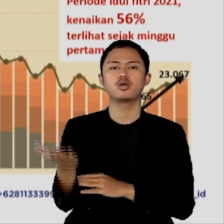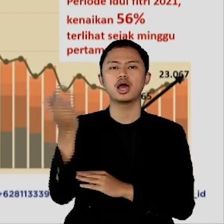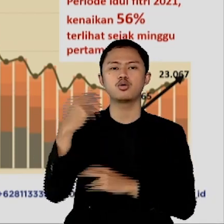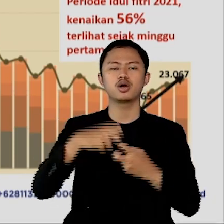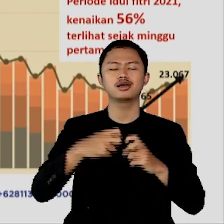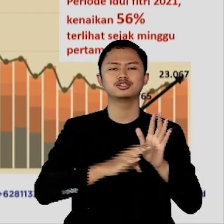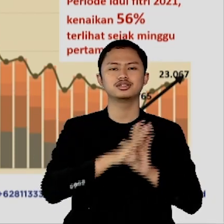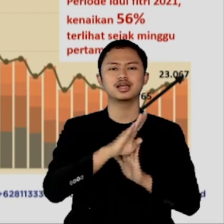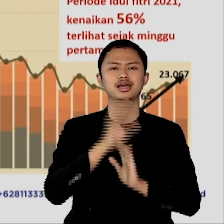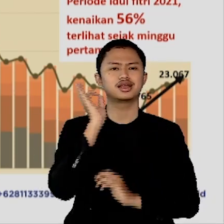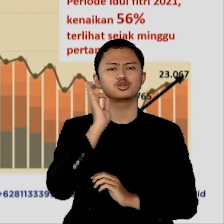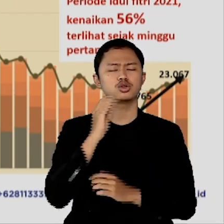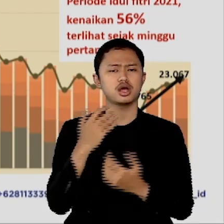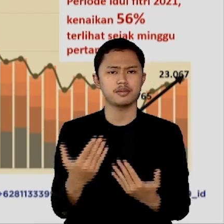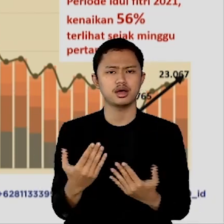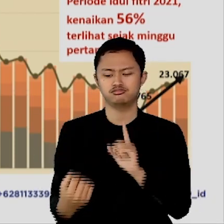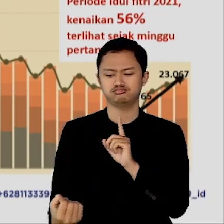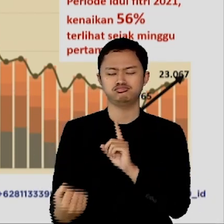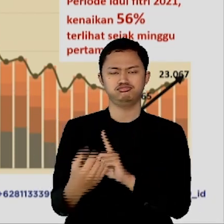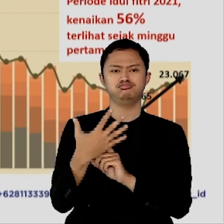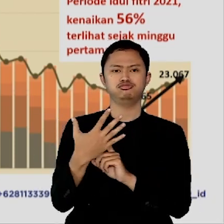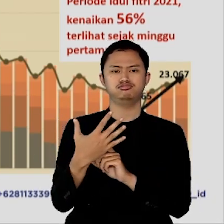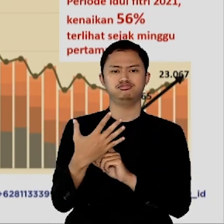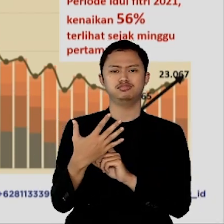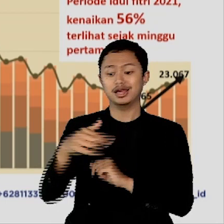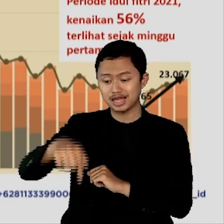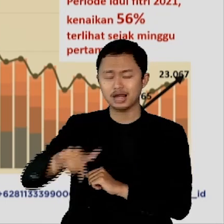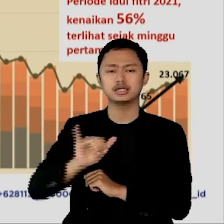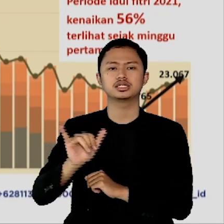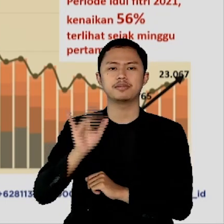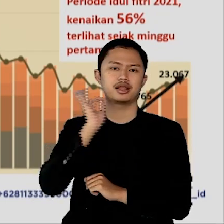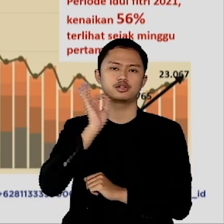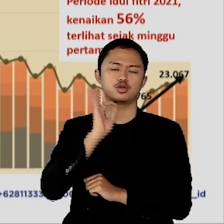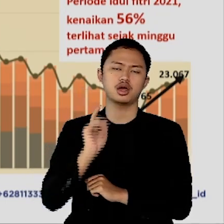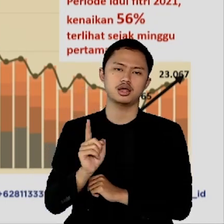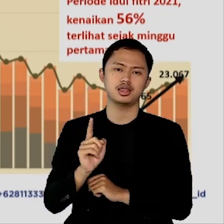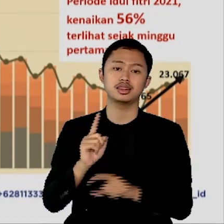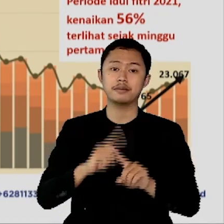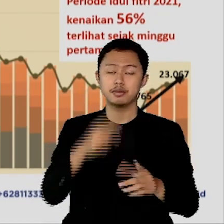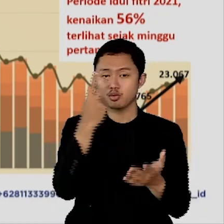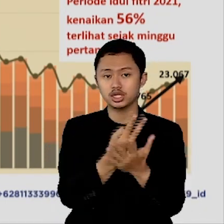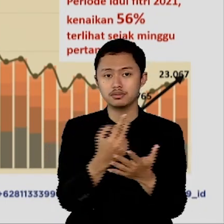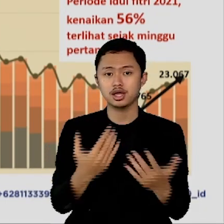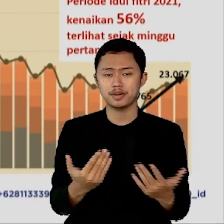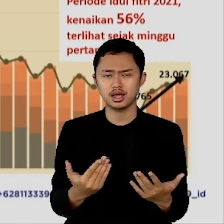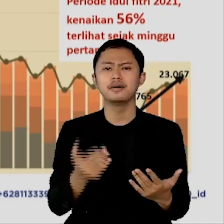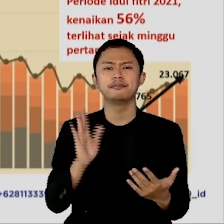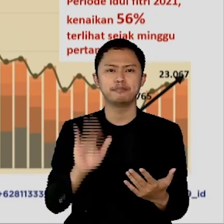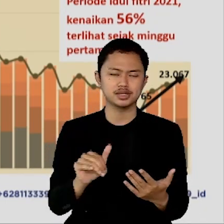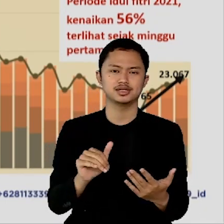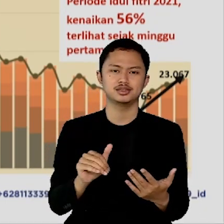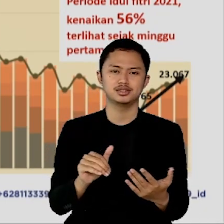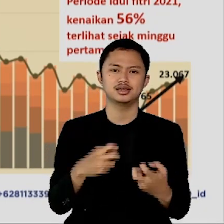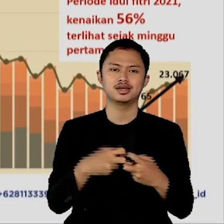lalu Hai kenaikan kasus berpotensi besar untuk terjadi pada periode ini Namun nyatanya masih